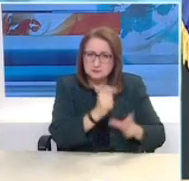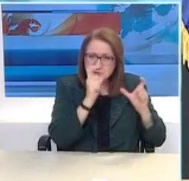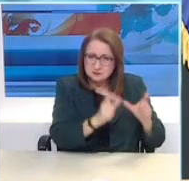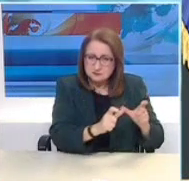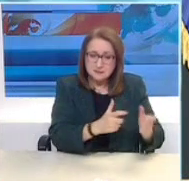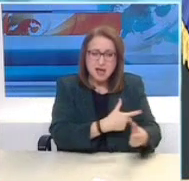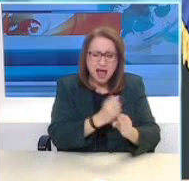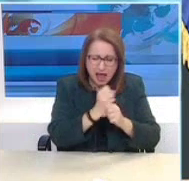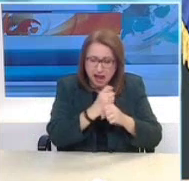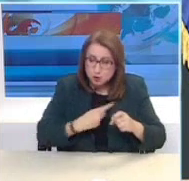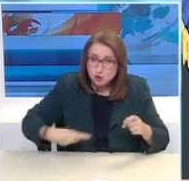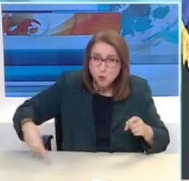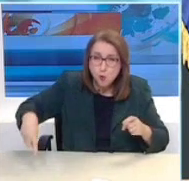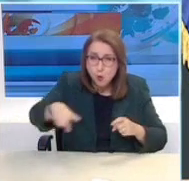νόσου.